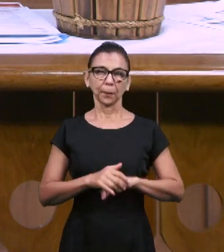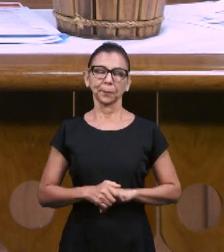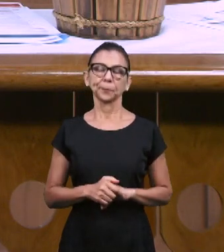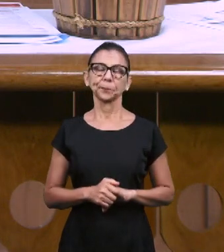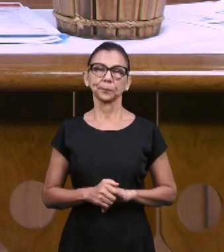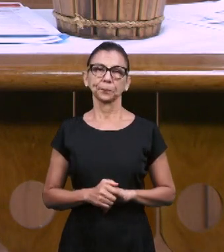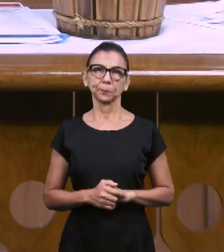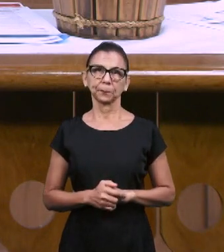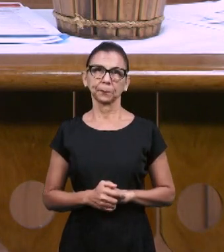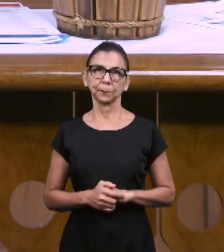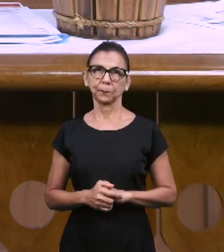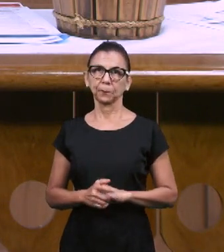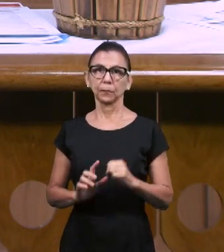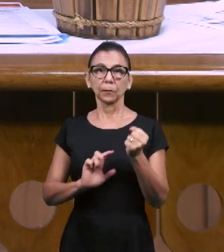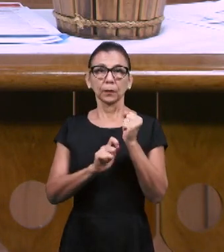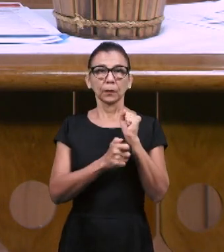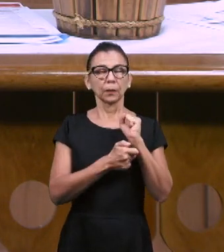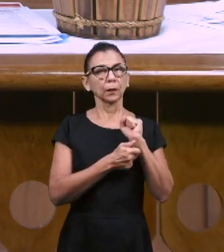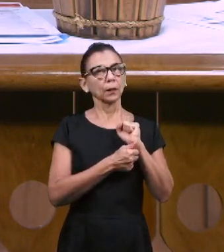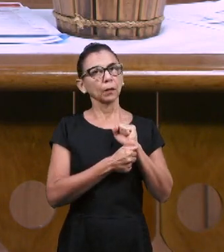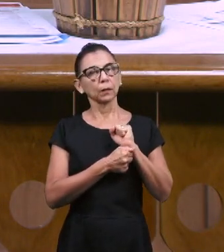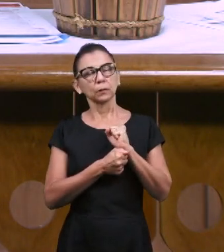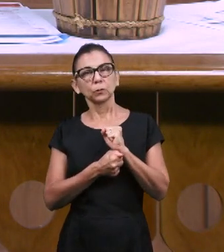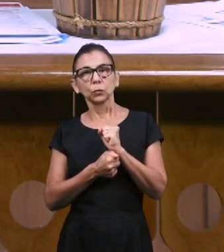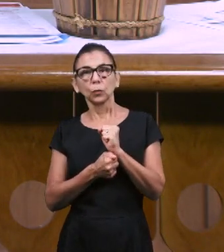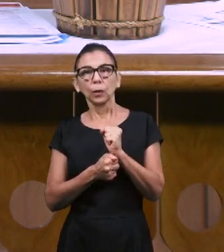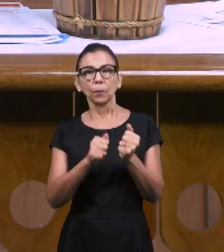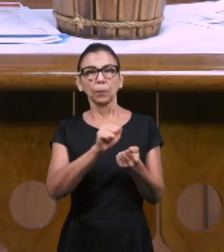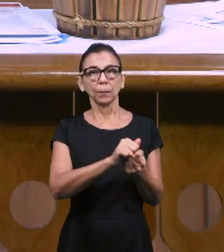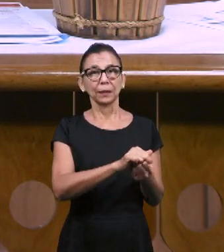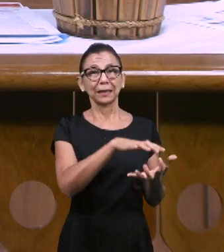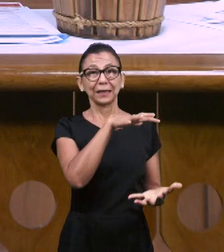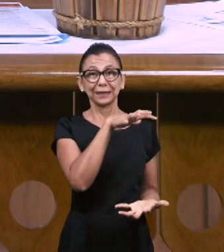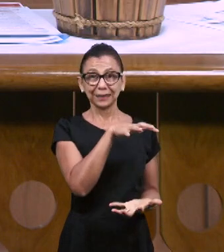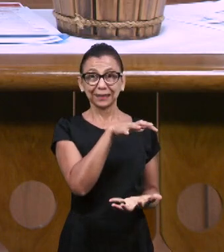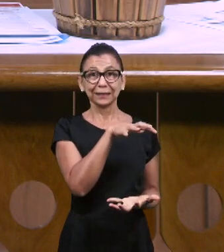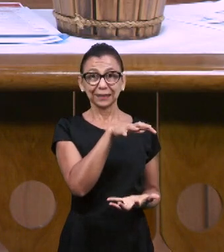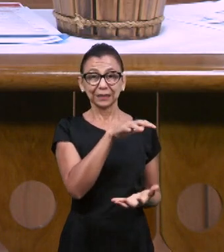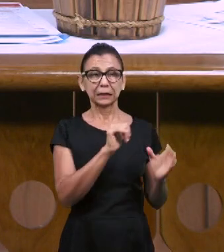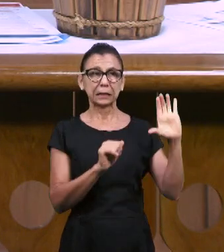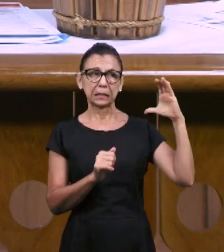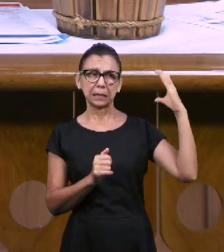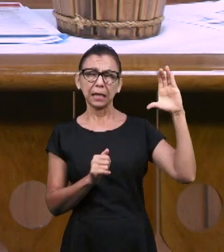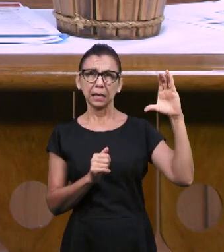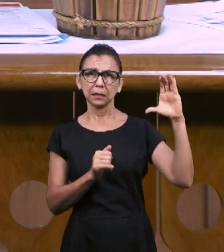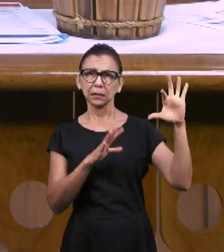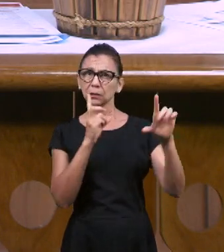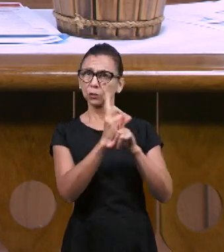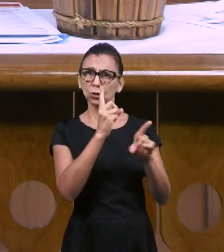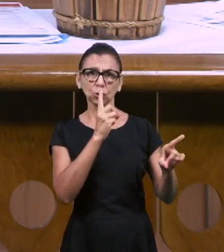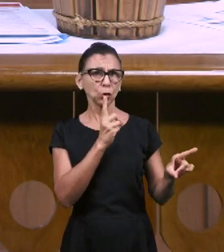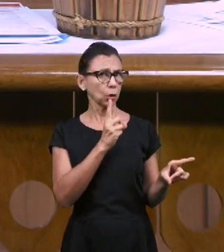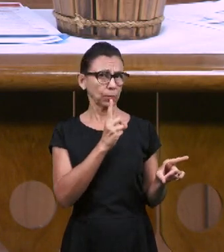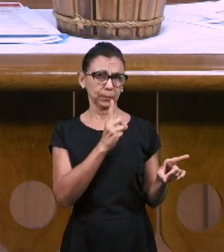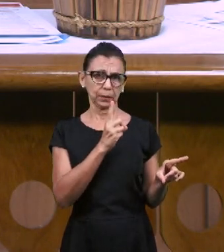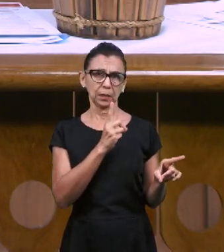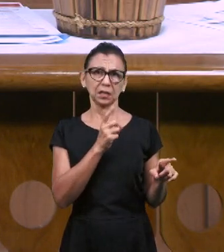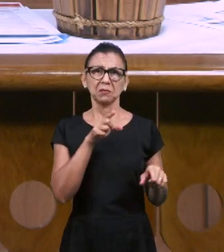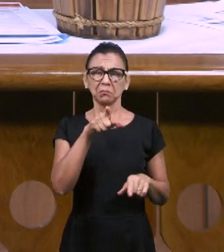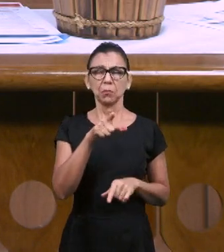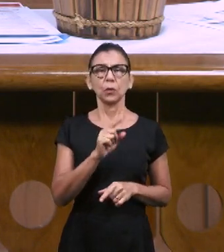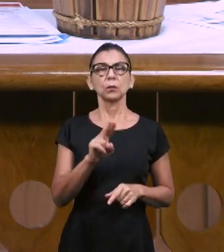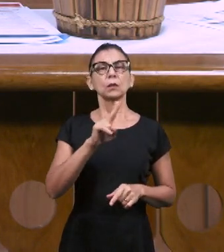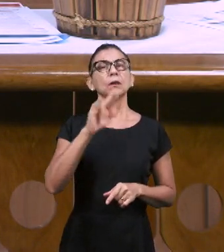mots. Le mystère, elle est dans l'œuvre de la création, la science découvre. Donc, vous pouvez utiliser la philosophie,